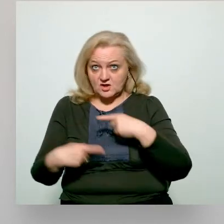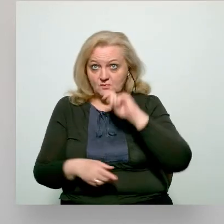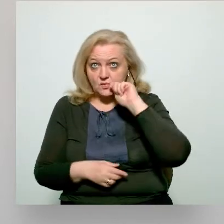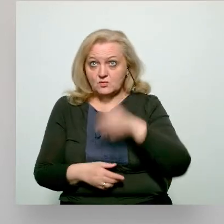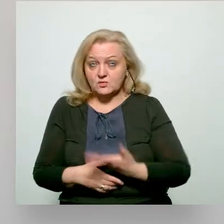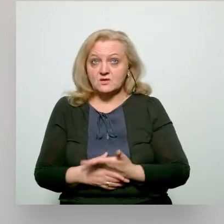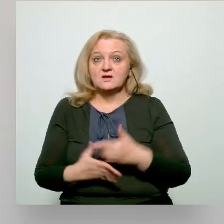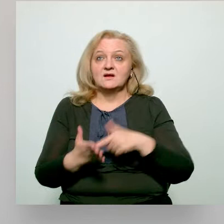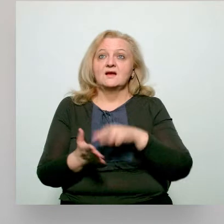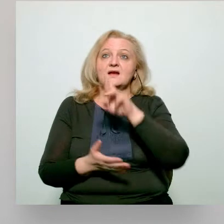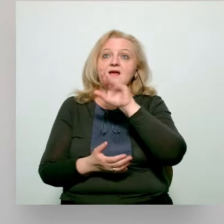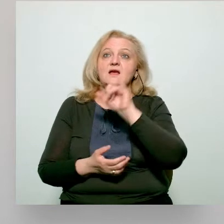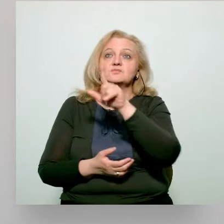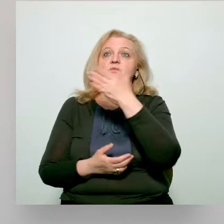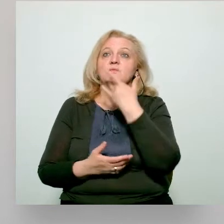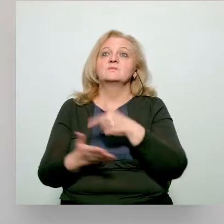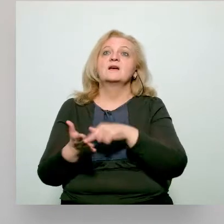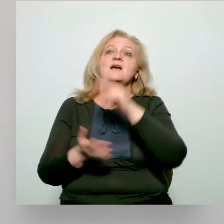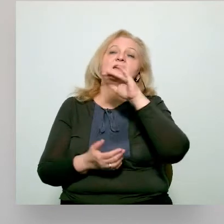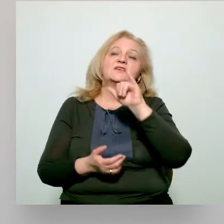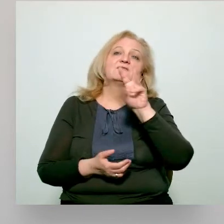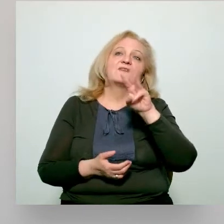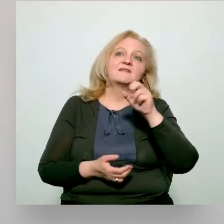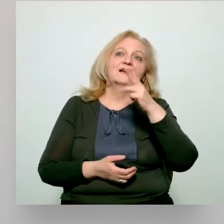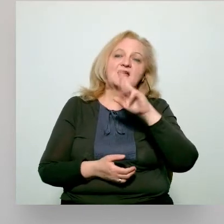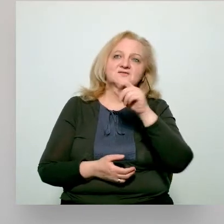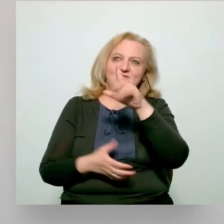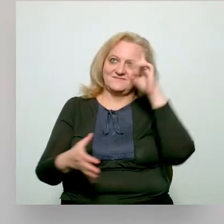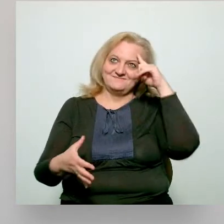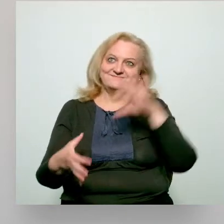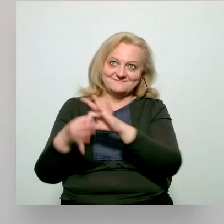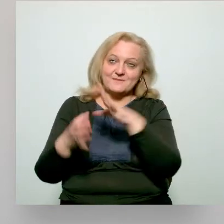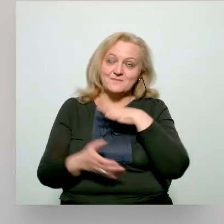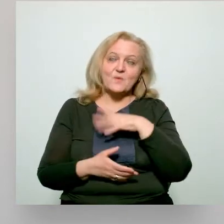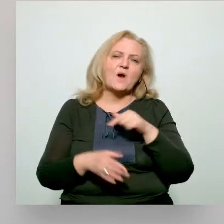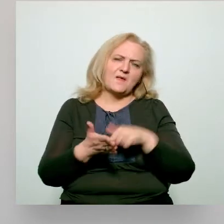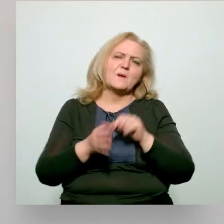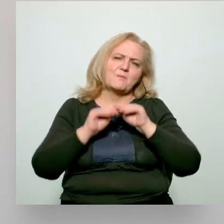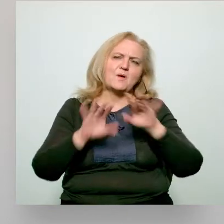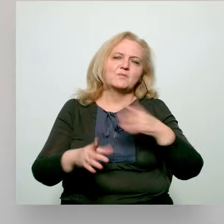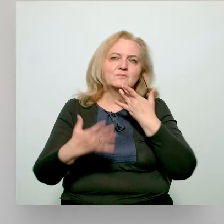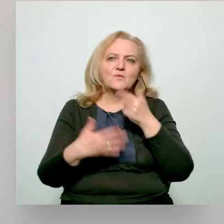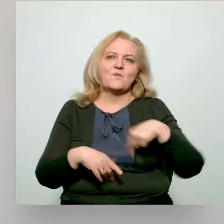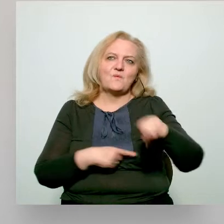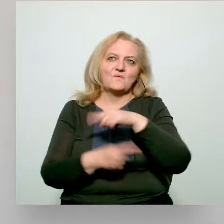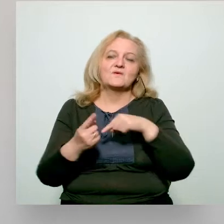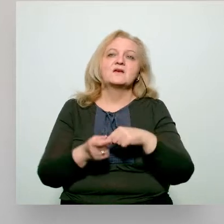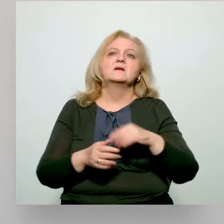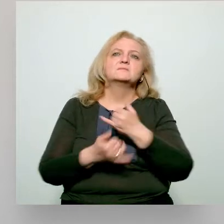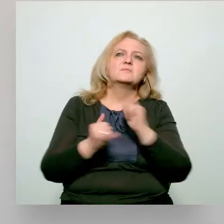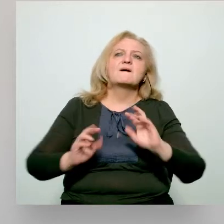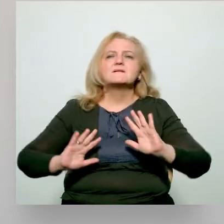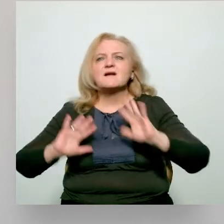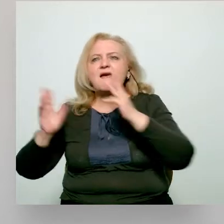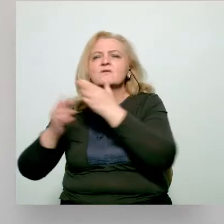tutaj Mikołaj Rajabczyk odwołał się do Iwana Krestewa, ale w ogóle no, to jest dosyć popularne stwierdzenie, prawda? Jak to na poszczególnych Majdanach, czy